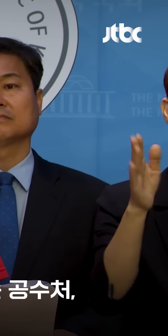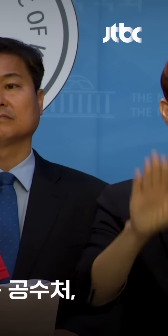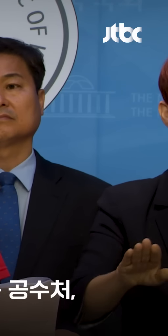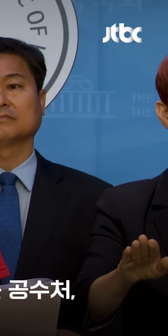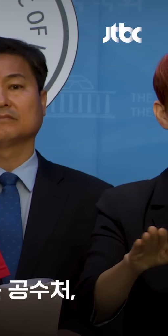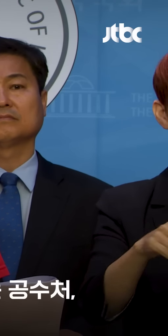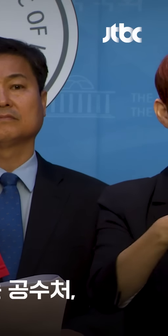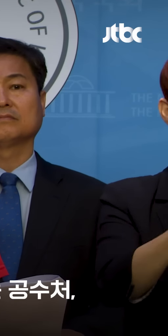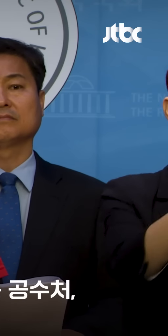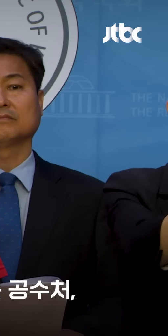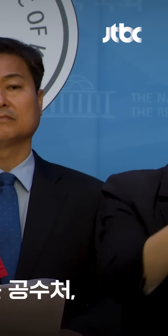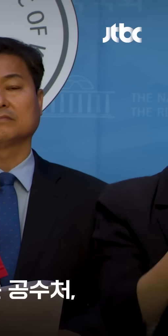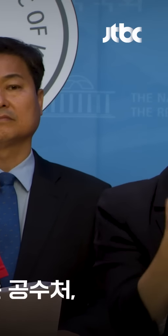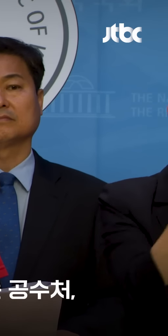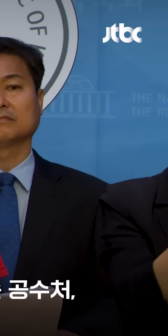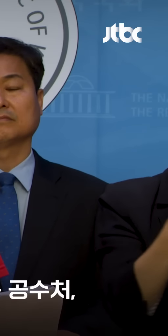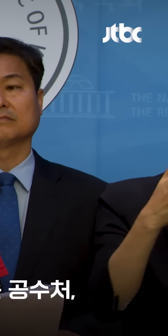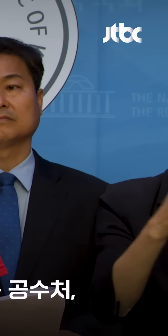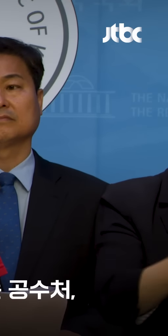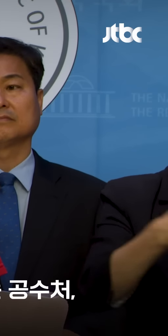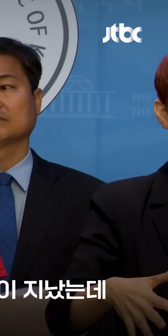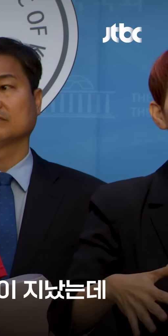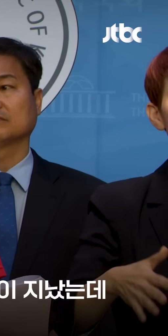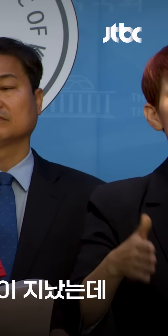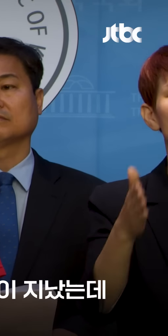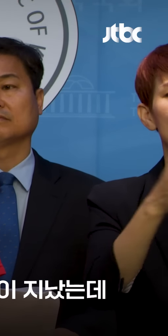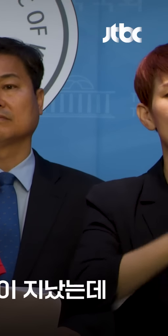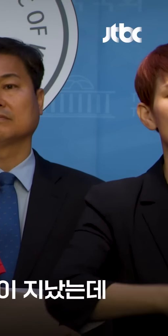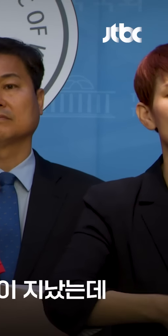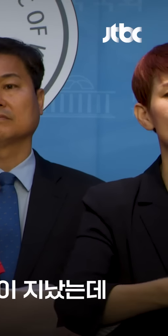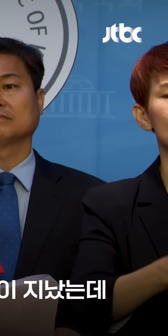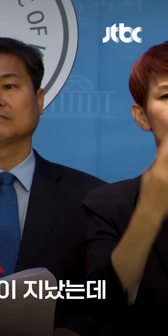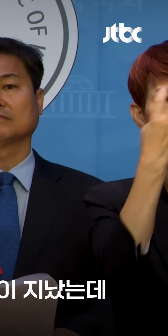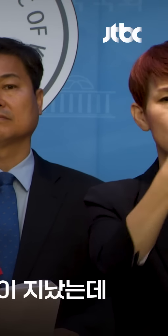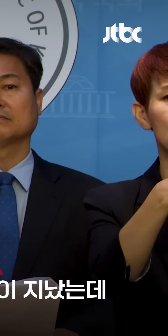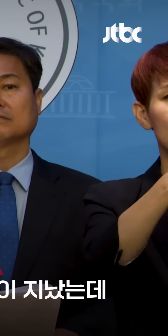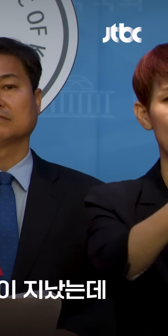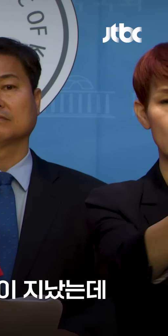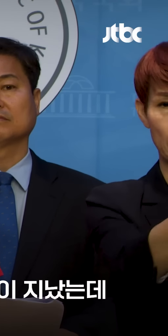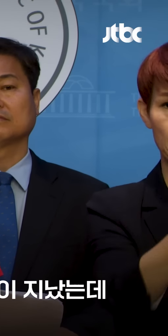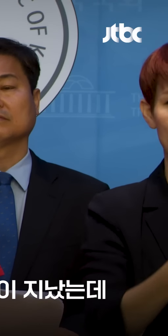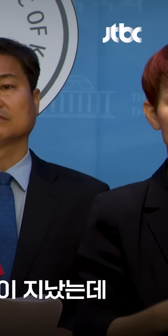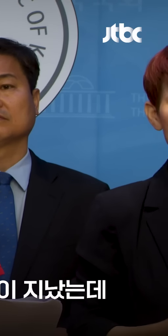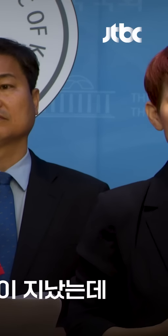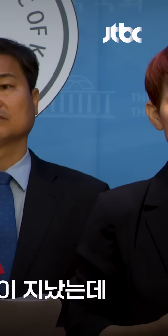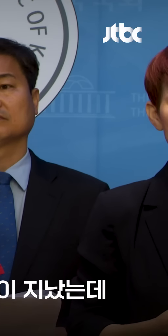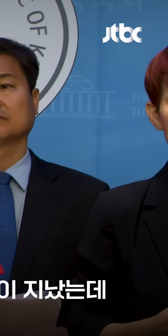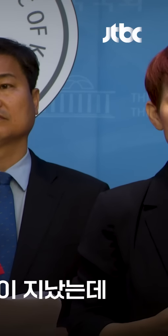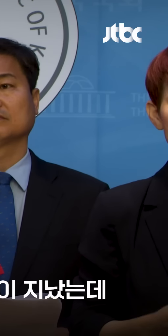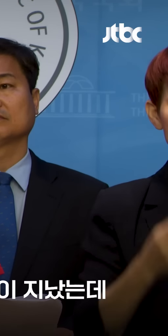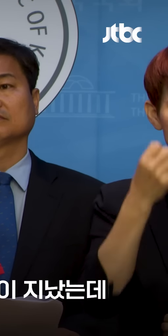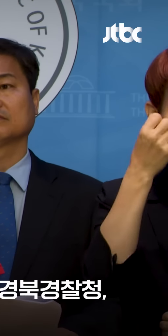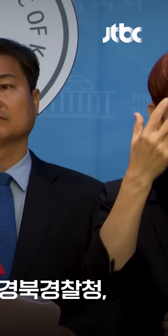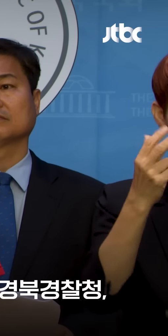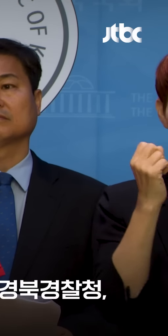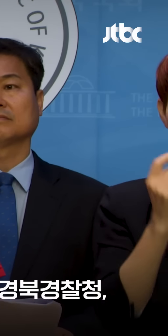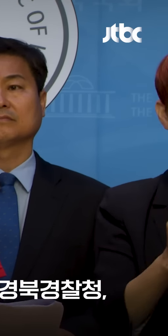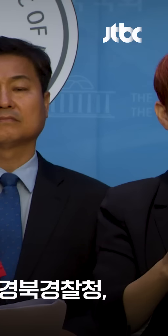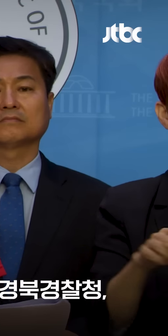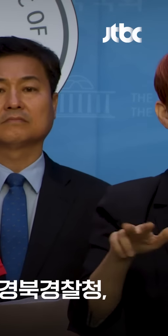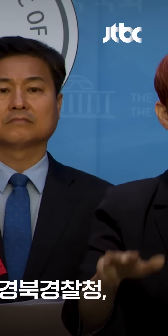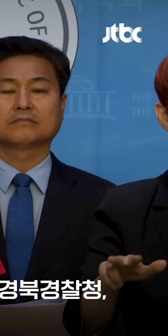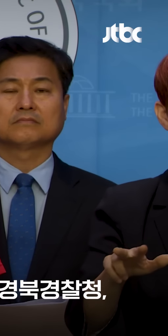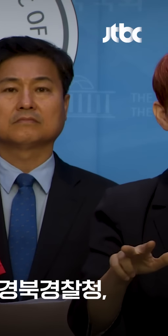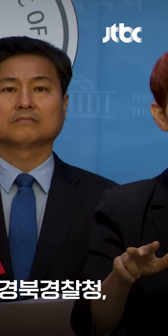압수한 물건 분석을 못 끝냈다는 공수처. 최상병 순직 사건 기록을 이첩받고 7개월이 지났는데 지금